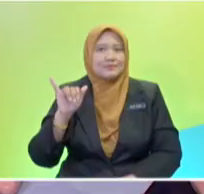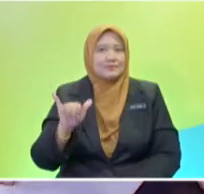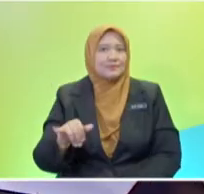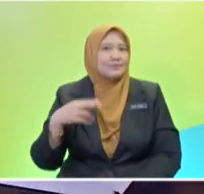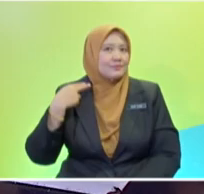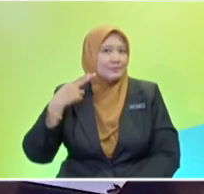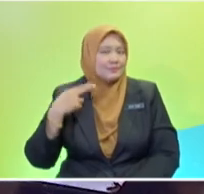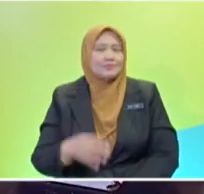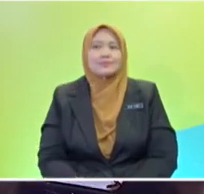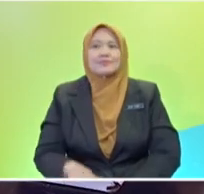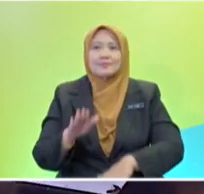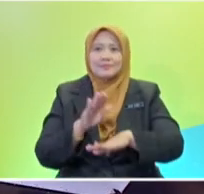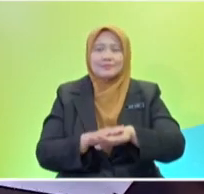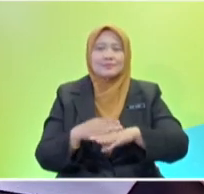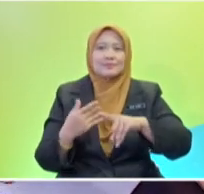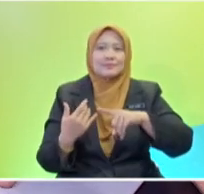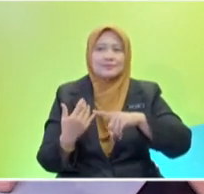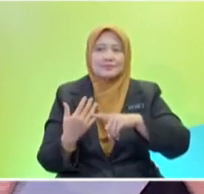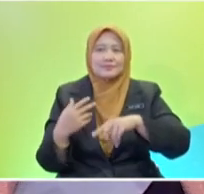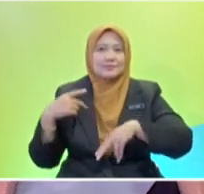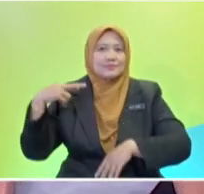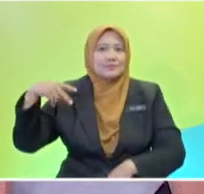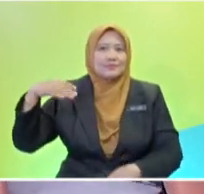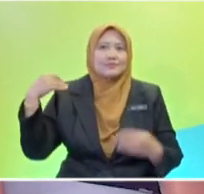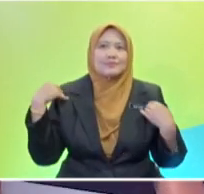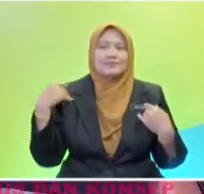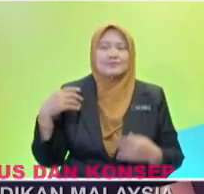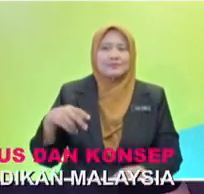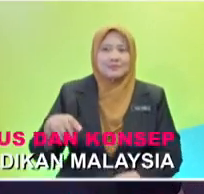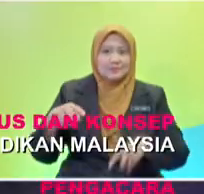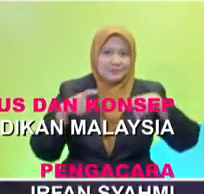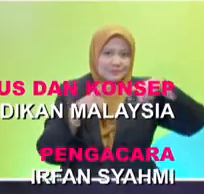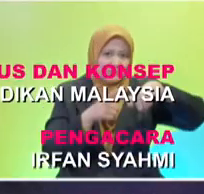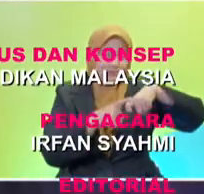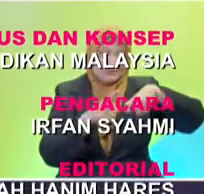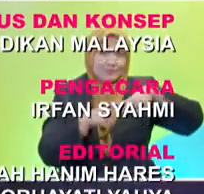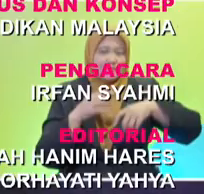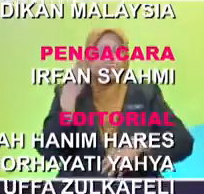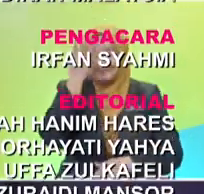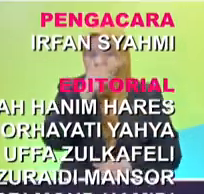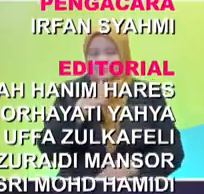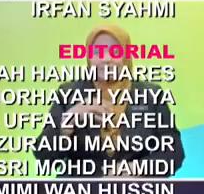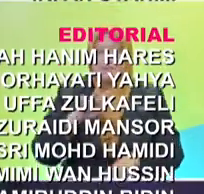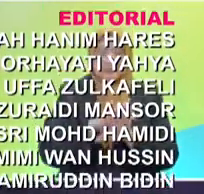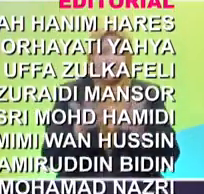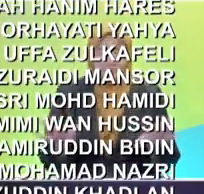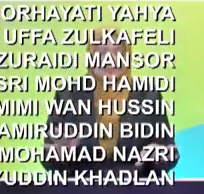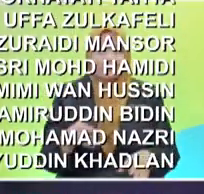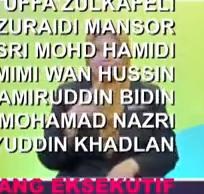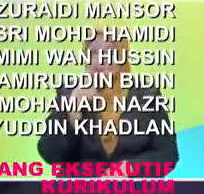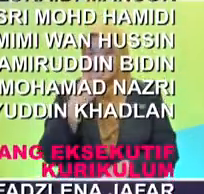hijau atas kaki ada lutut lutut cantik tak pernah